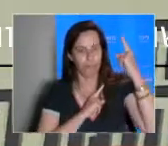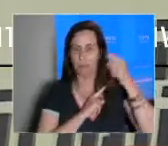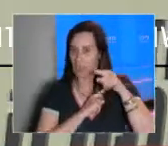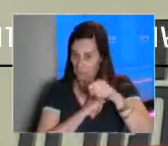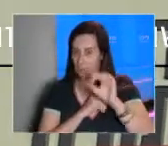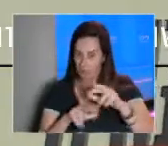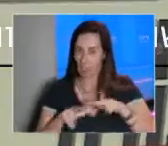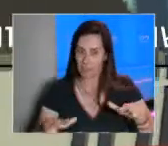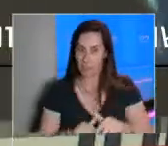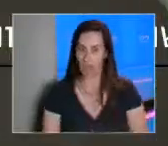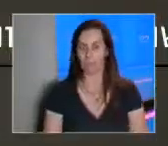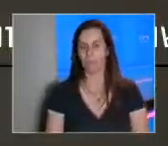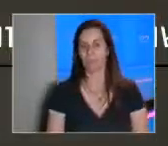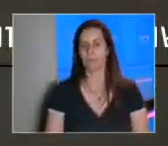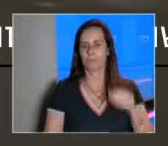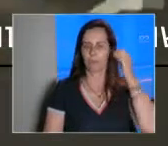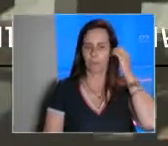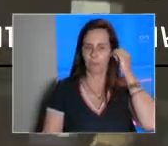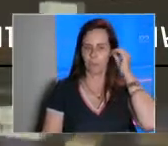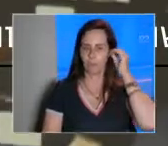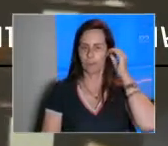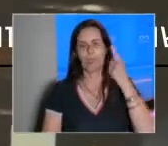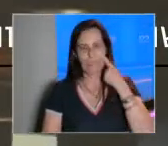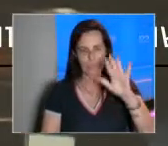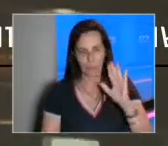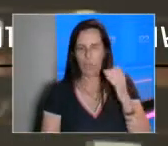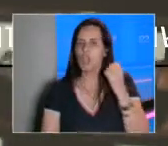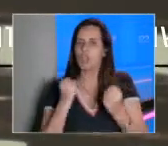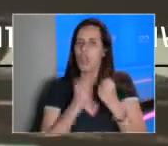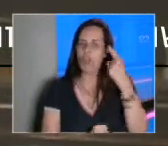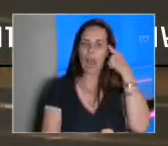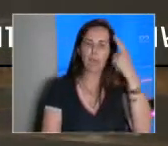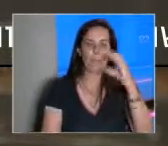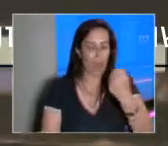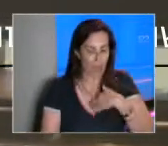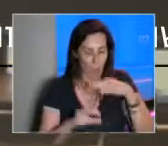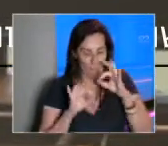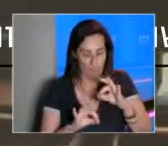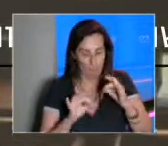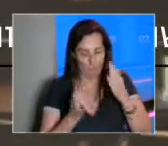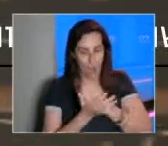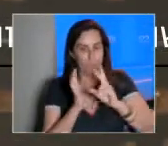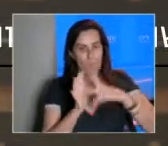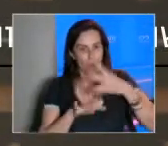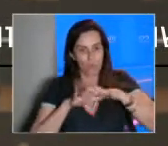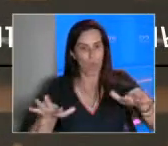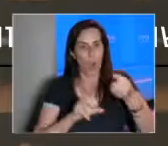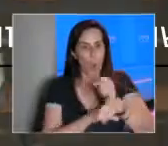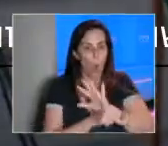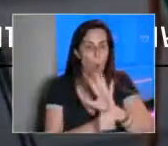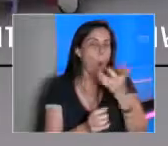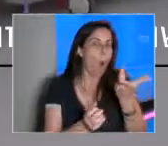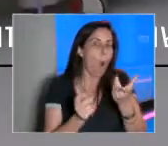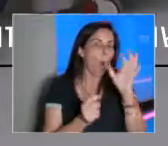האם כך המצב? תראו, קשה להעריך האם אנחנו נמצאים בגל השני או המשכו